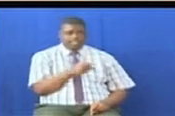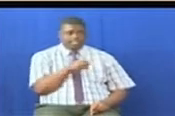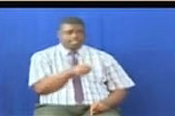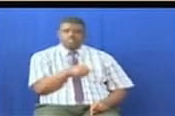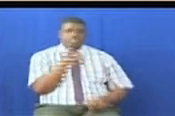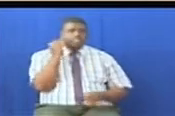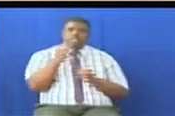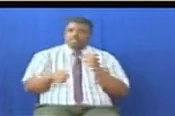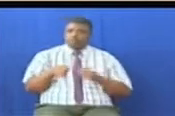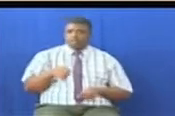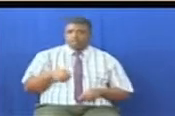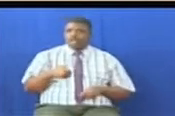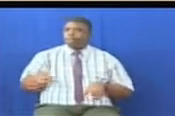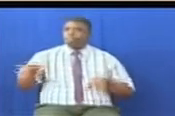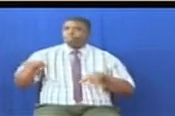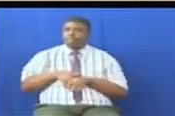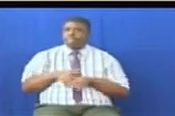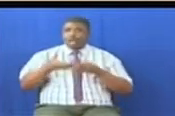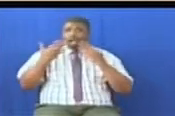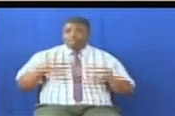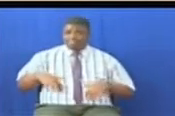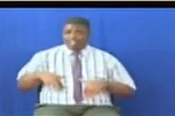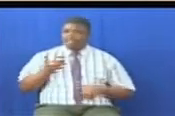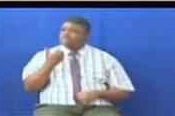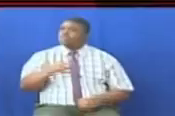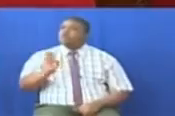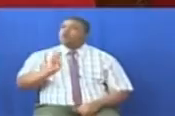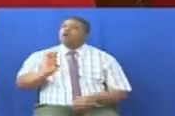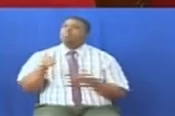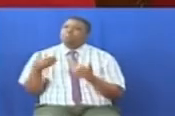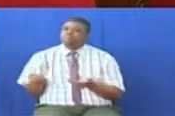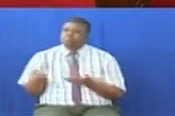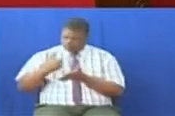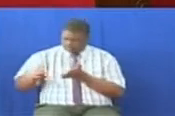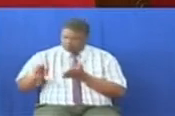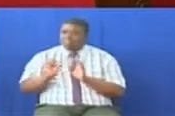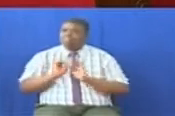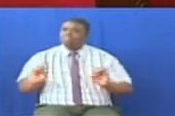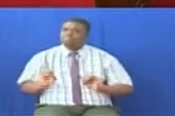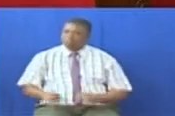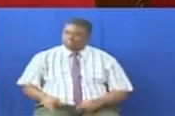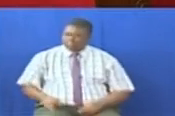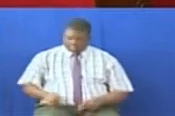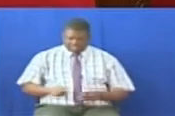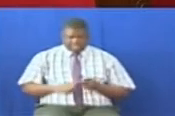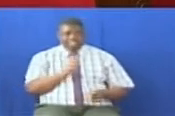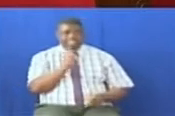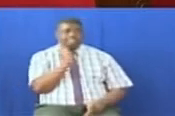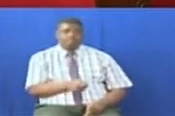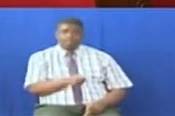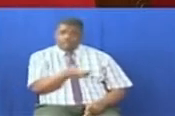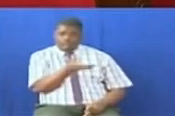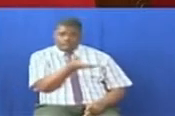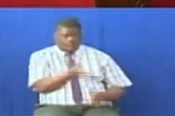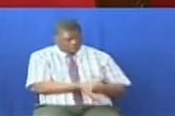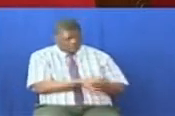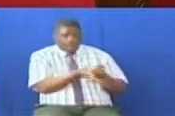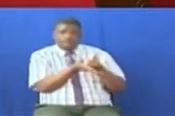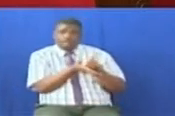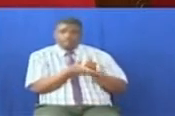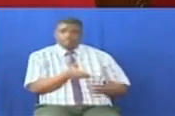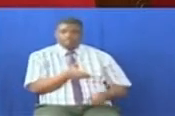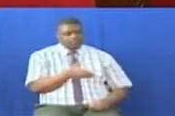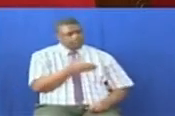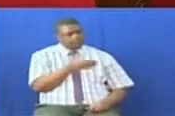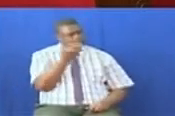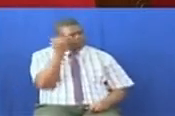kimekataliwa na NHIF, kimekwenda wapi kama hakijalipwa? Mheshimiwa Spika, ninaishauri serikali